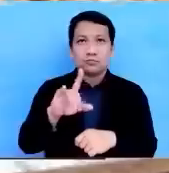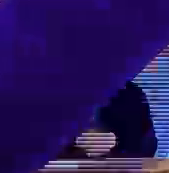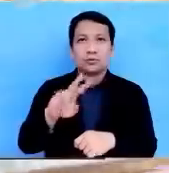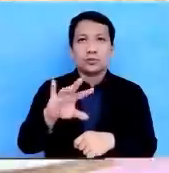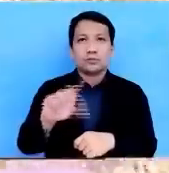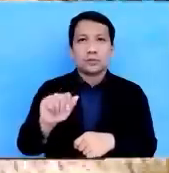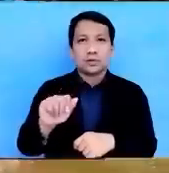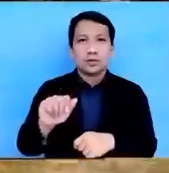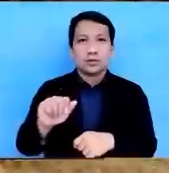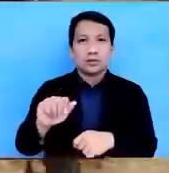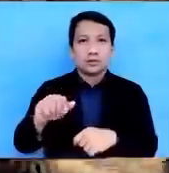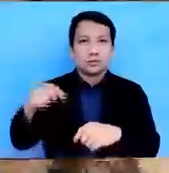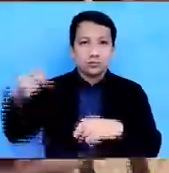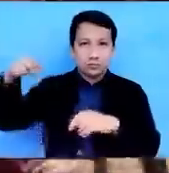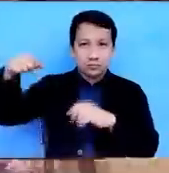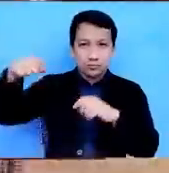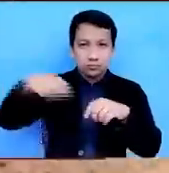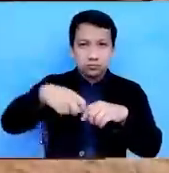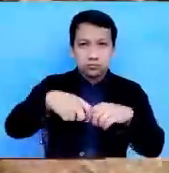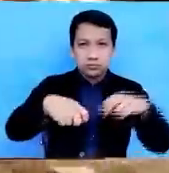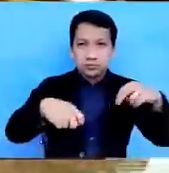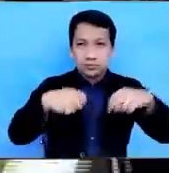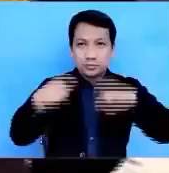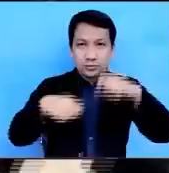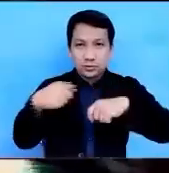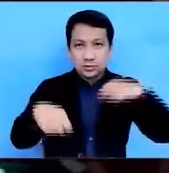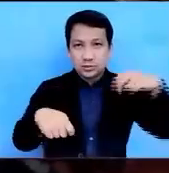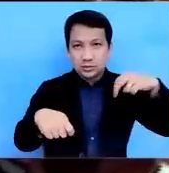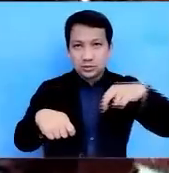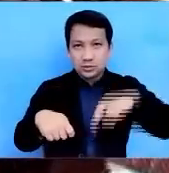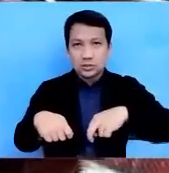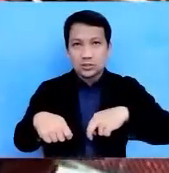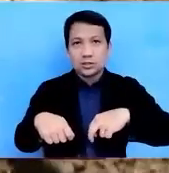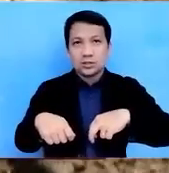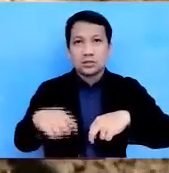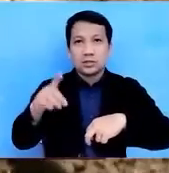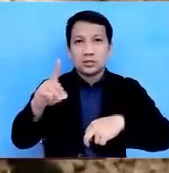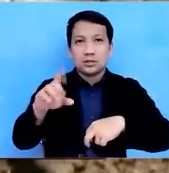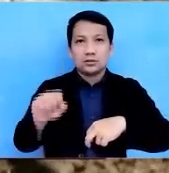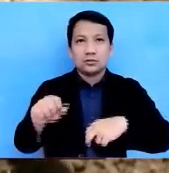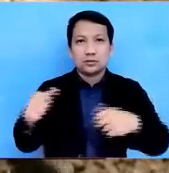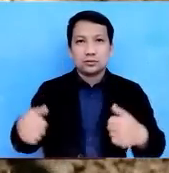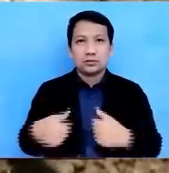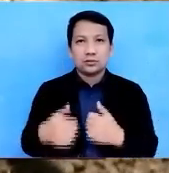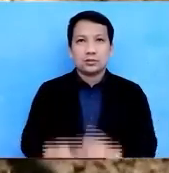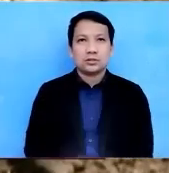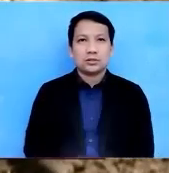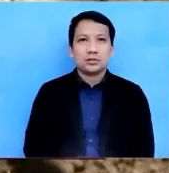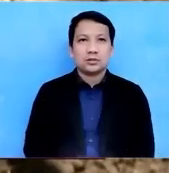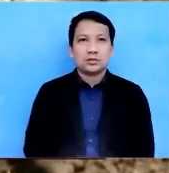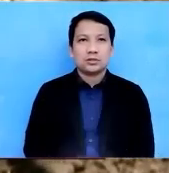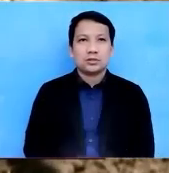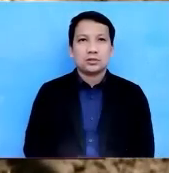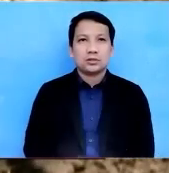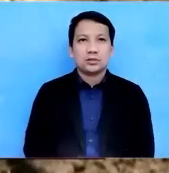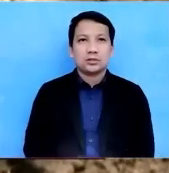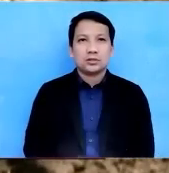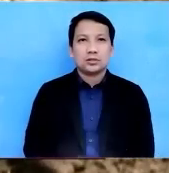Isa-isang buwaba sa matarik na bundok ang mga kalahok ng Downhill Challenge. May mga sumisemplang